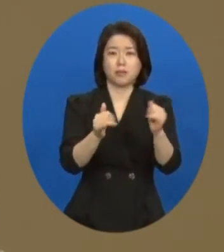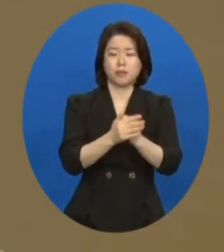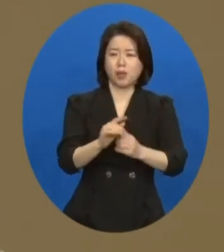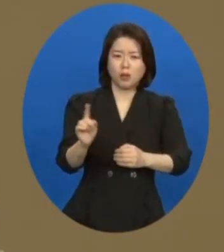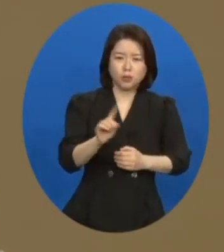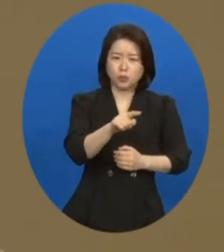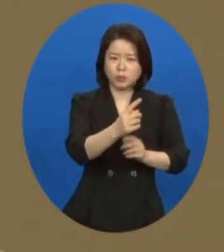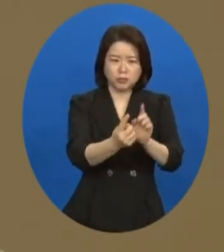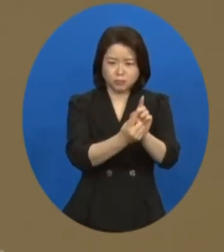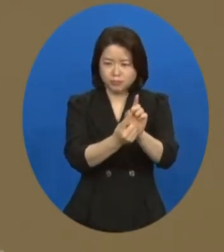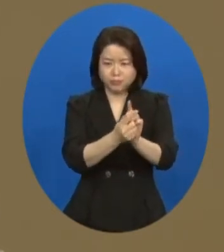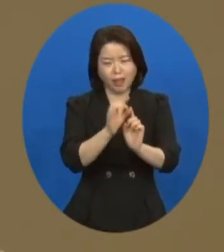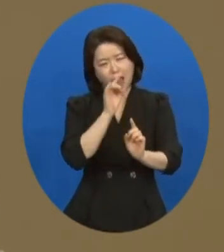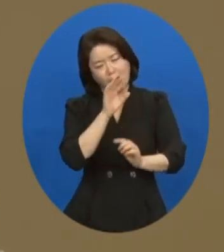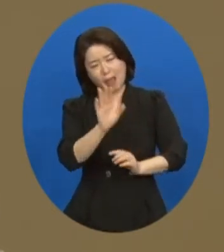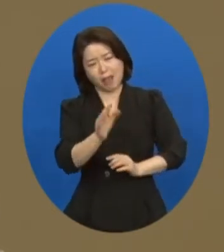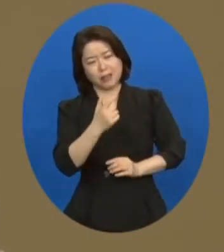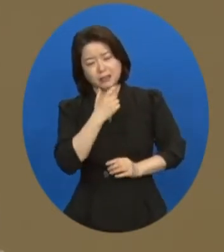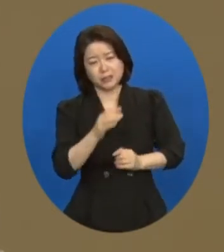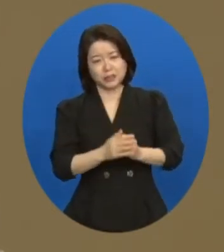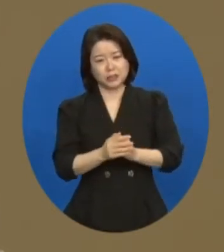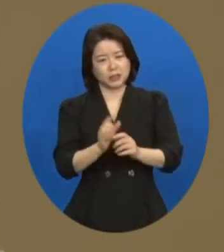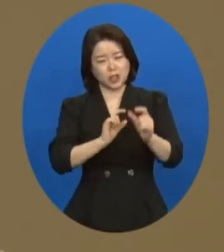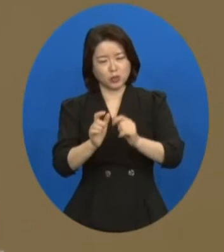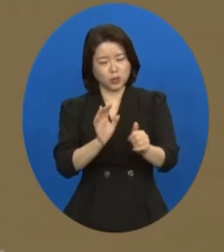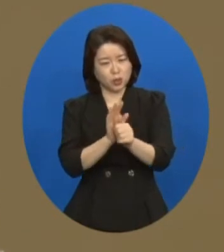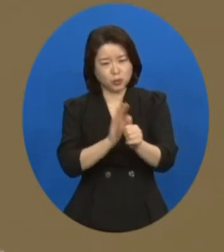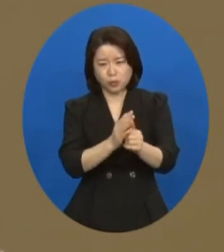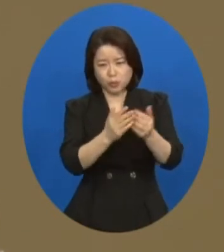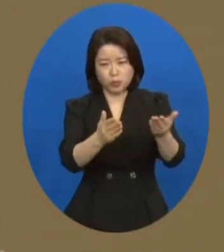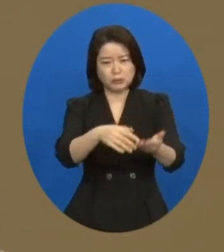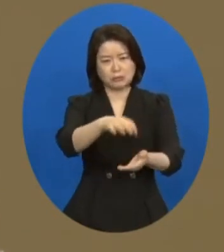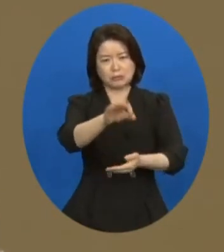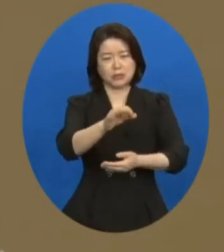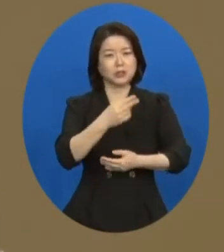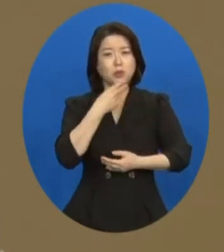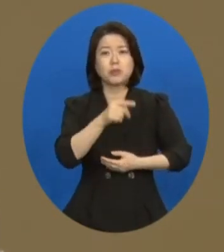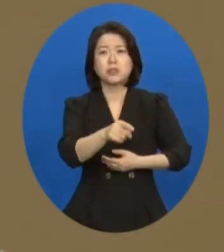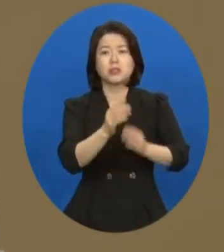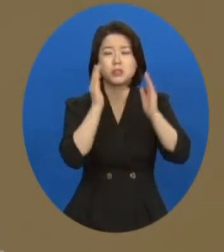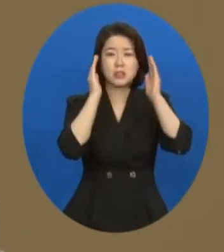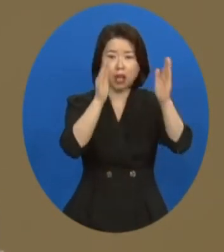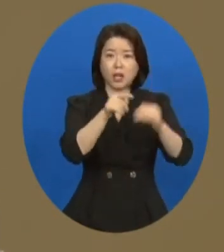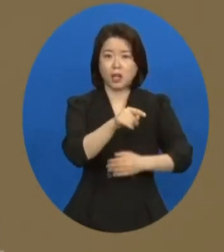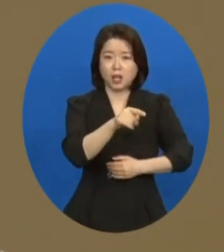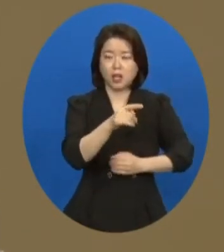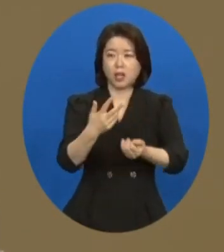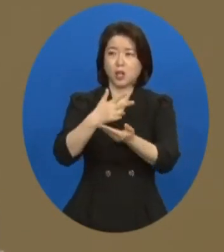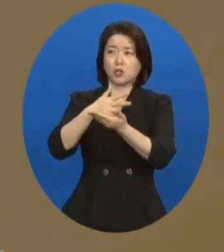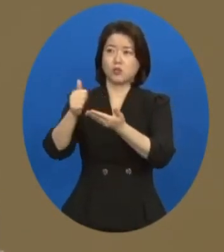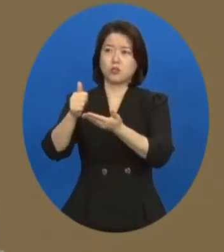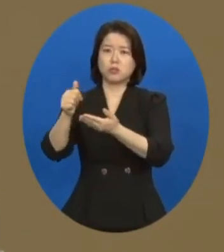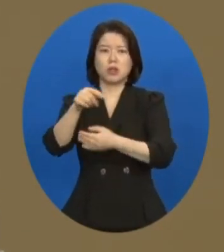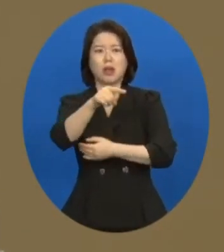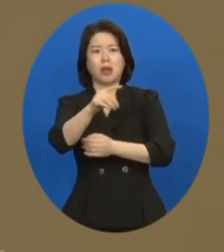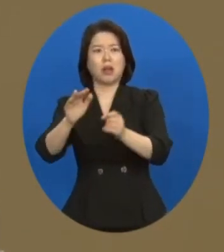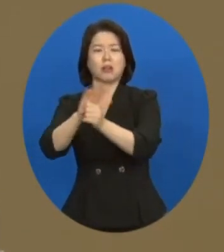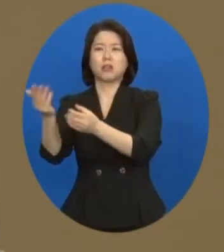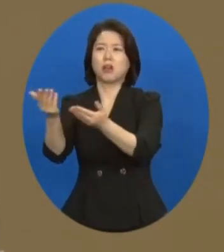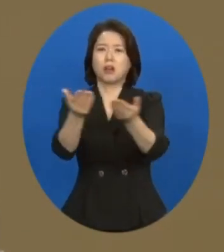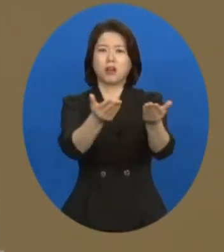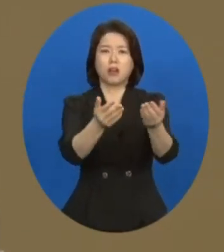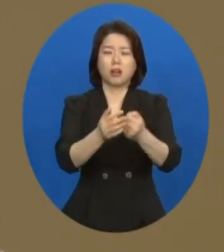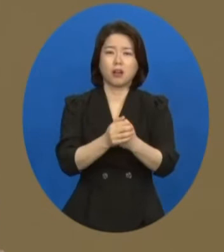3종 할 수 없는 사람 더 이상 도와줄 가치가 없는 사람들은 향하여 주님은 얼마나 사랑 하시겠지